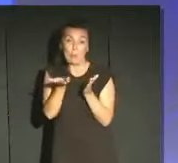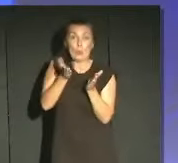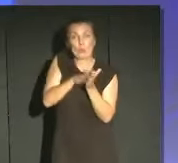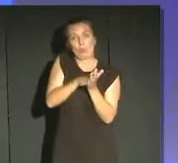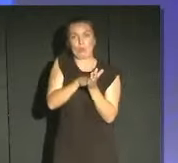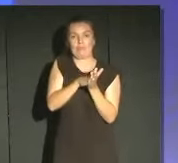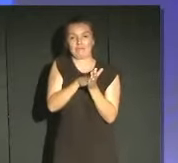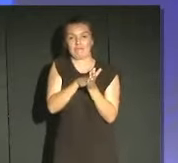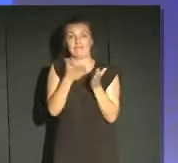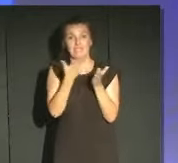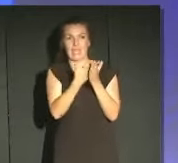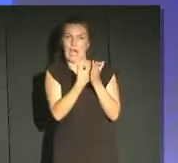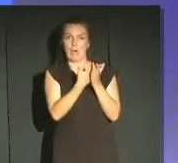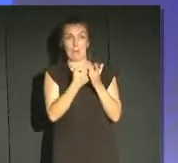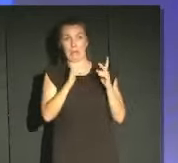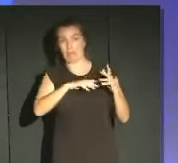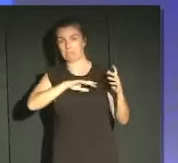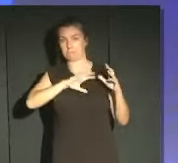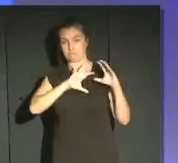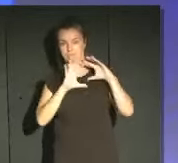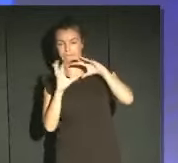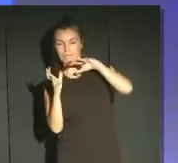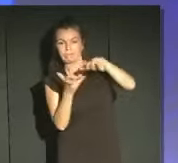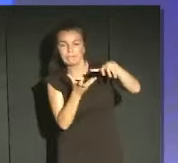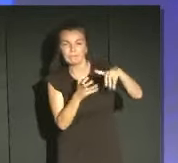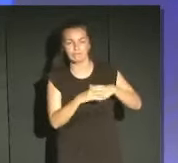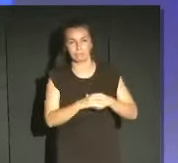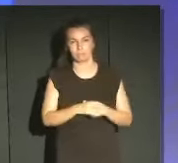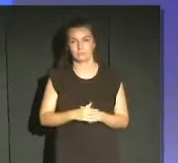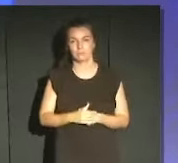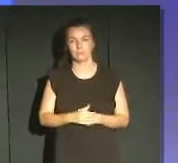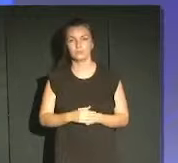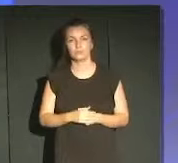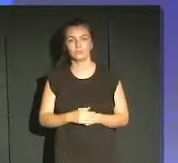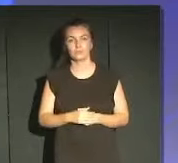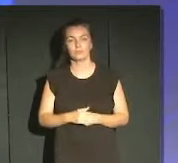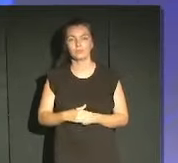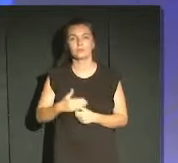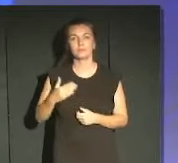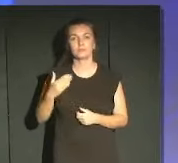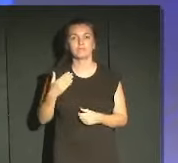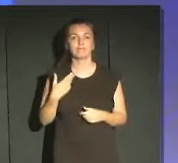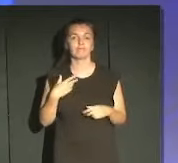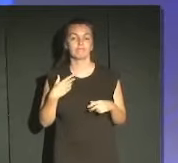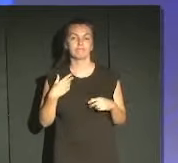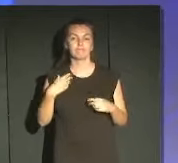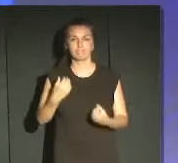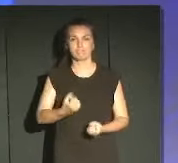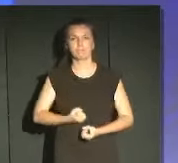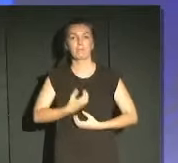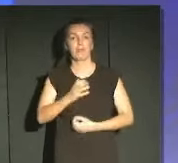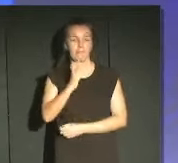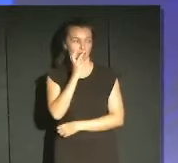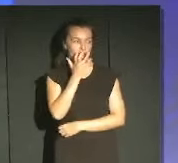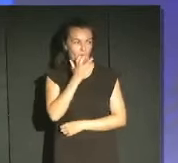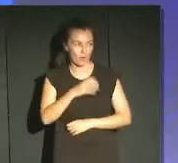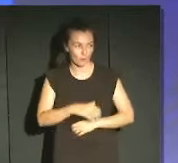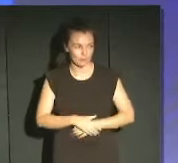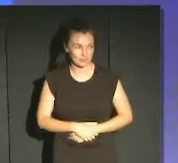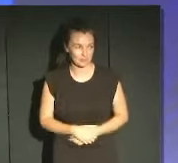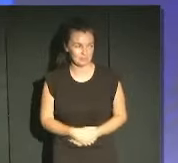règle si l'on vend Lapoule pché si l'on moun nous qu condamné